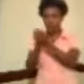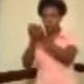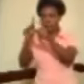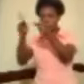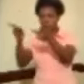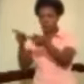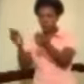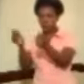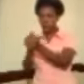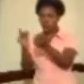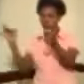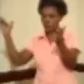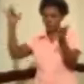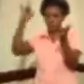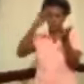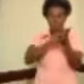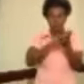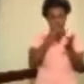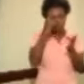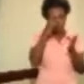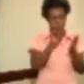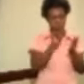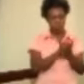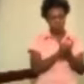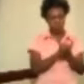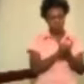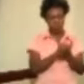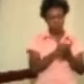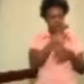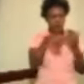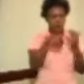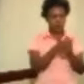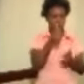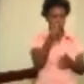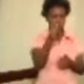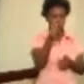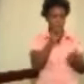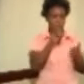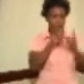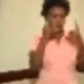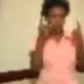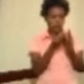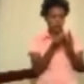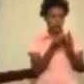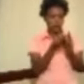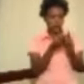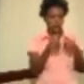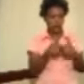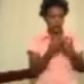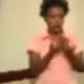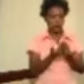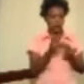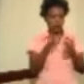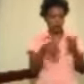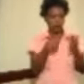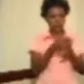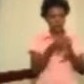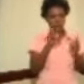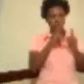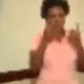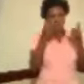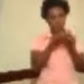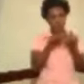culturelle, mais qui concernait tout les créations dans les 10 départements de grands pôles économiques en fonction de différentes